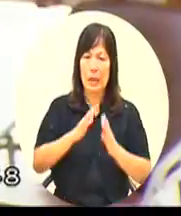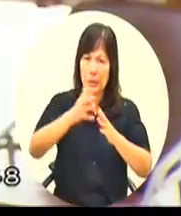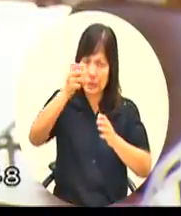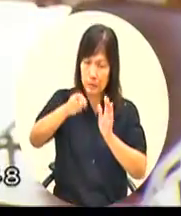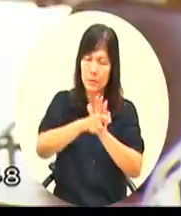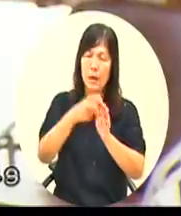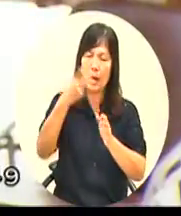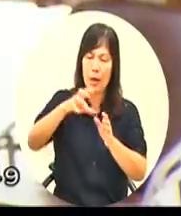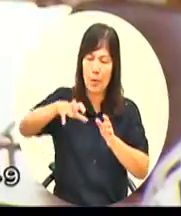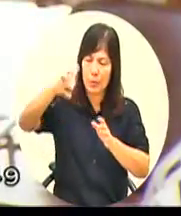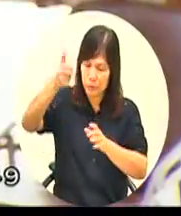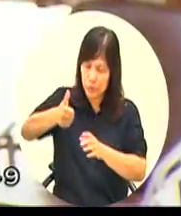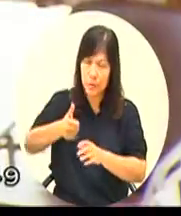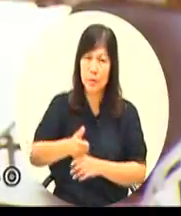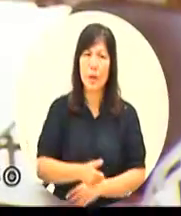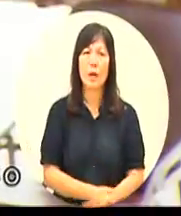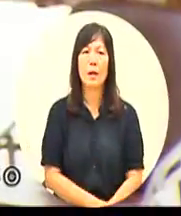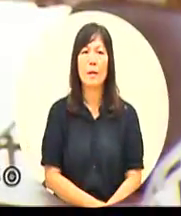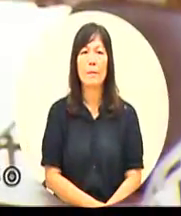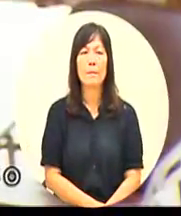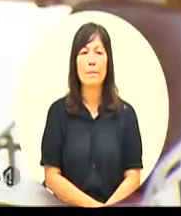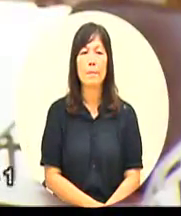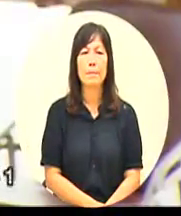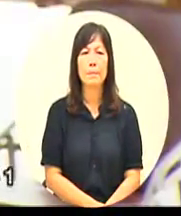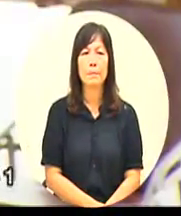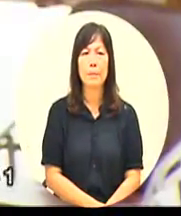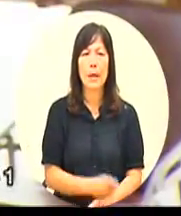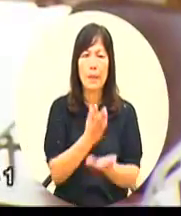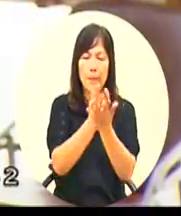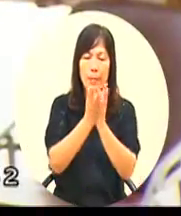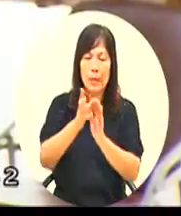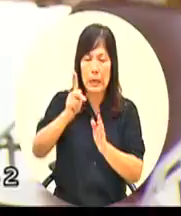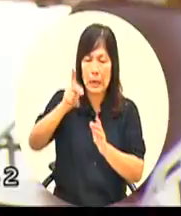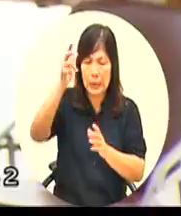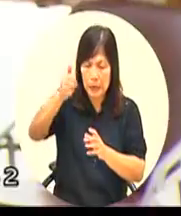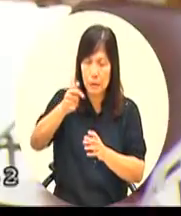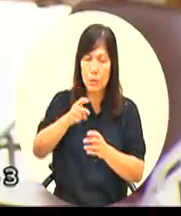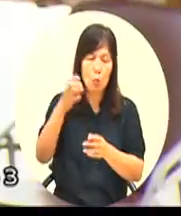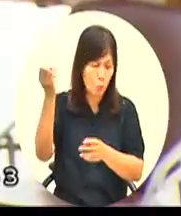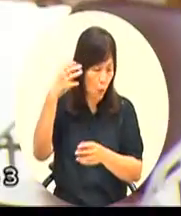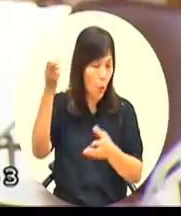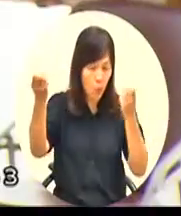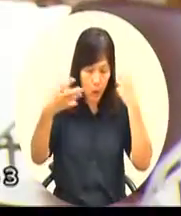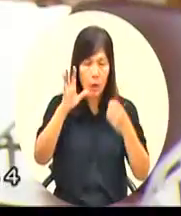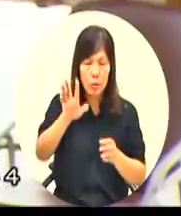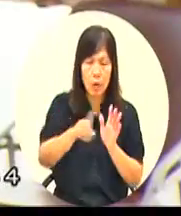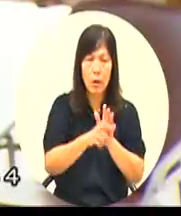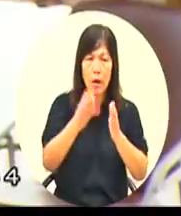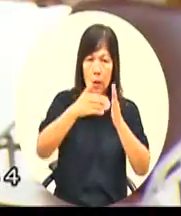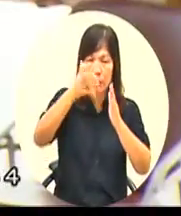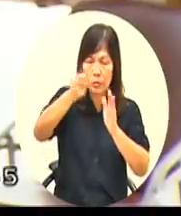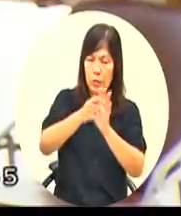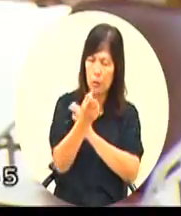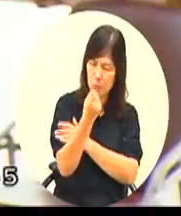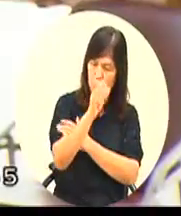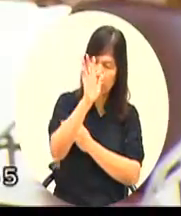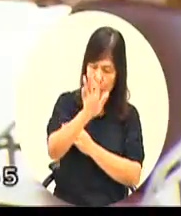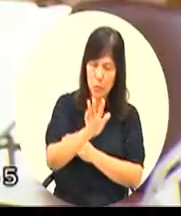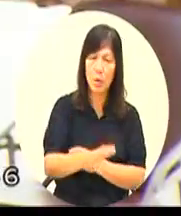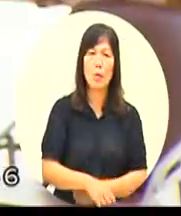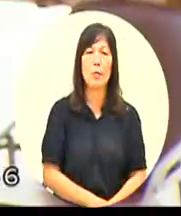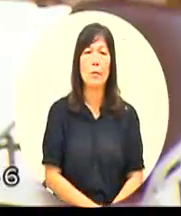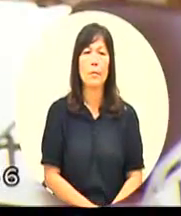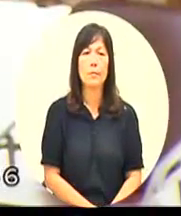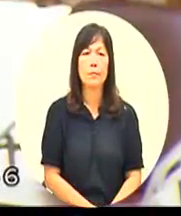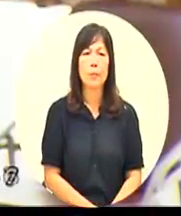局长，好，还有我们的各科室的科长，他们有听到，也知道校长的用心，也知道我们整